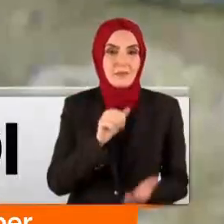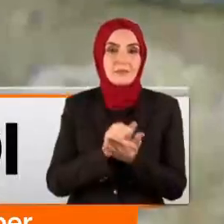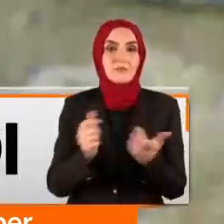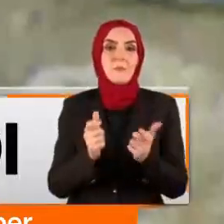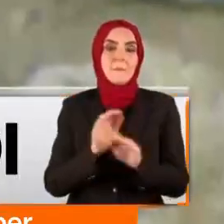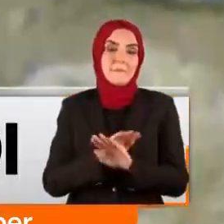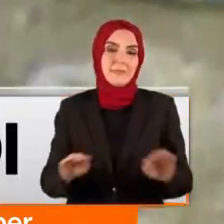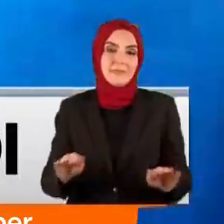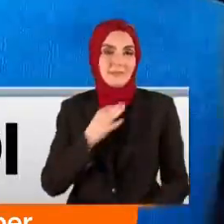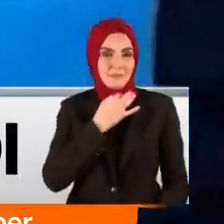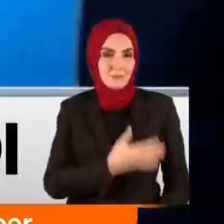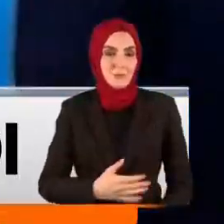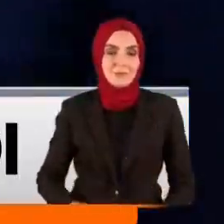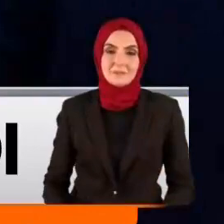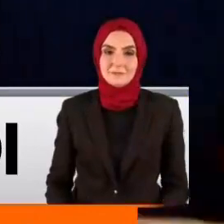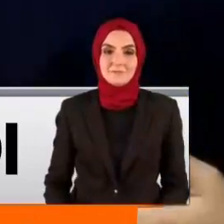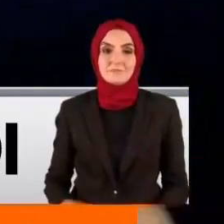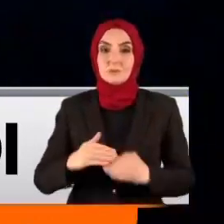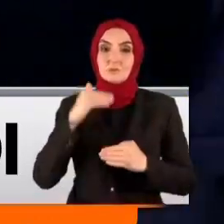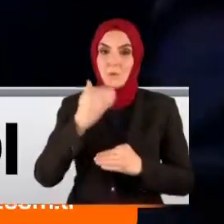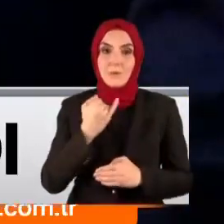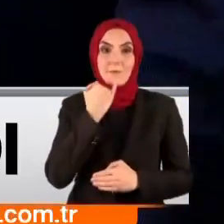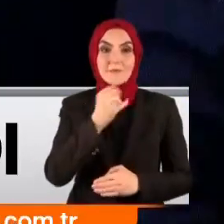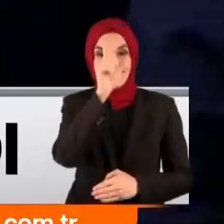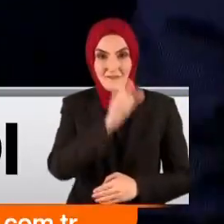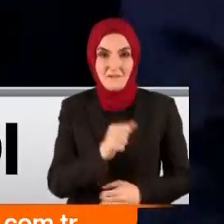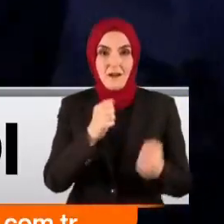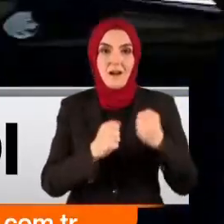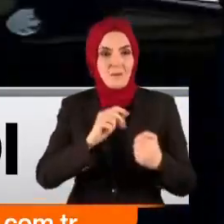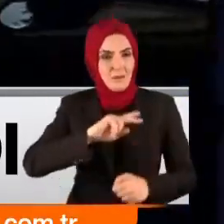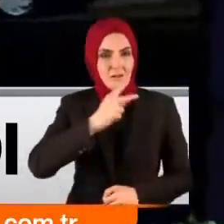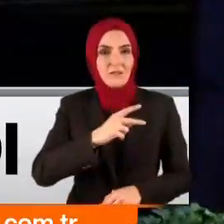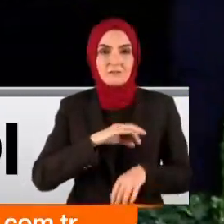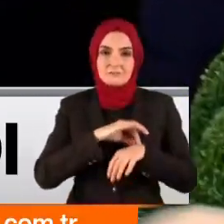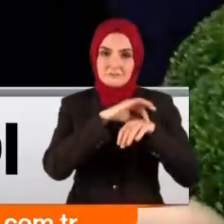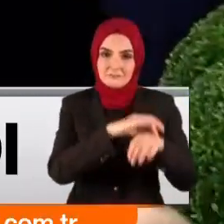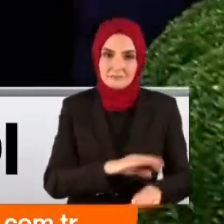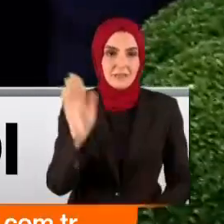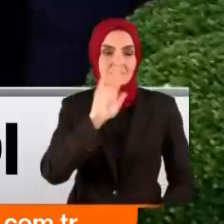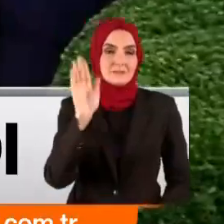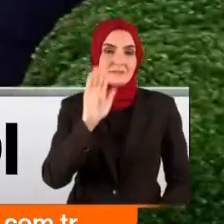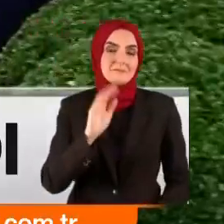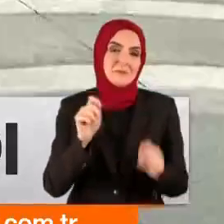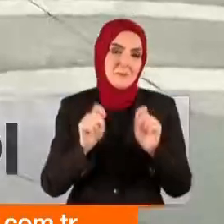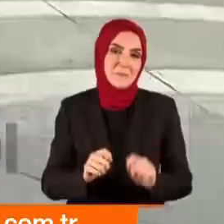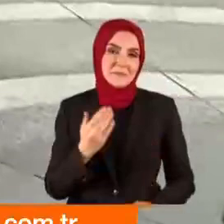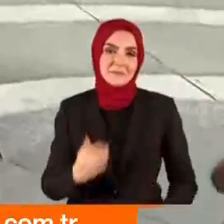Dankeschön. Dankeschön. Ardından konuğunu aracına kadar götürdü, onu el sallayarak uğurladı.